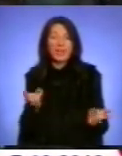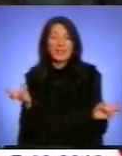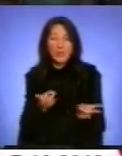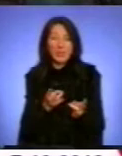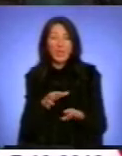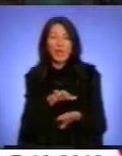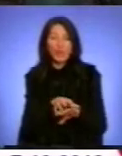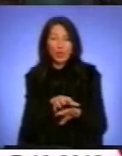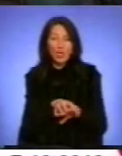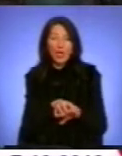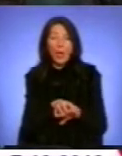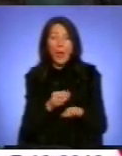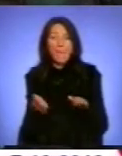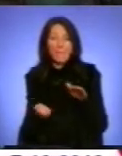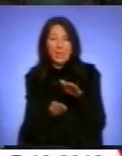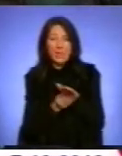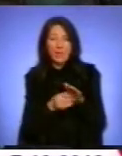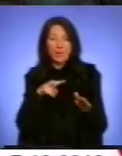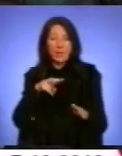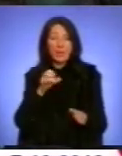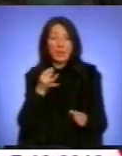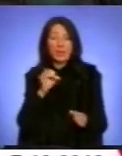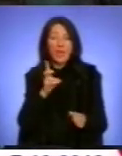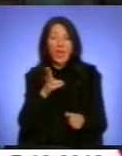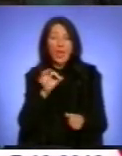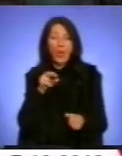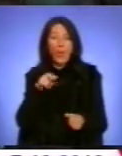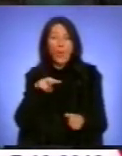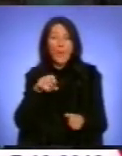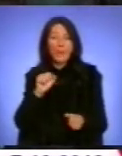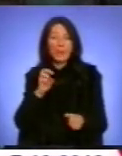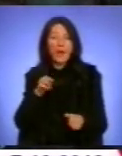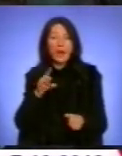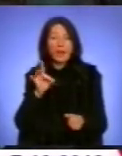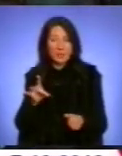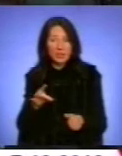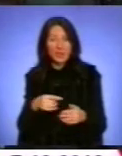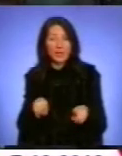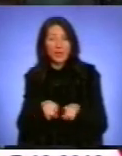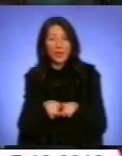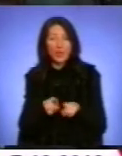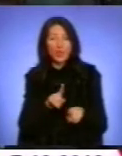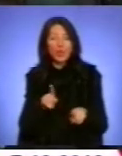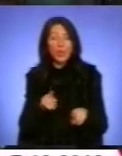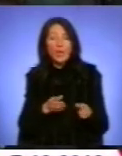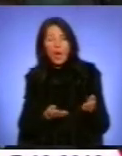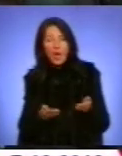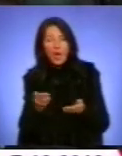взуття підклеювати десь лейкопластиром, і таким чином буде ця ковзна